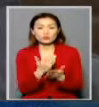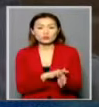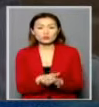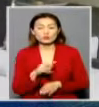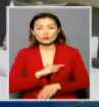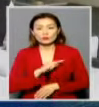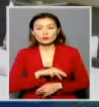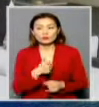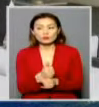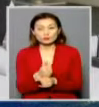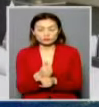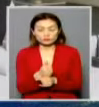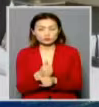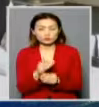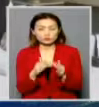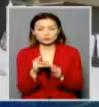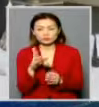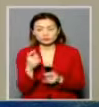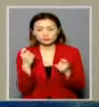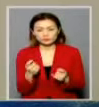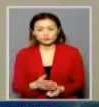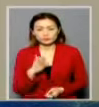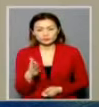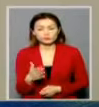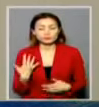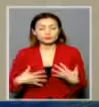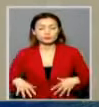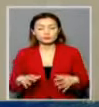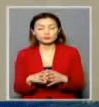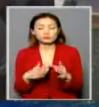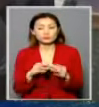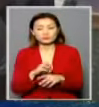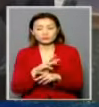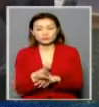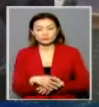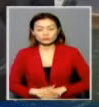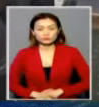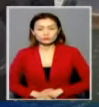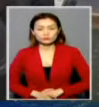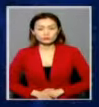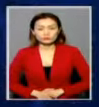жүзеге асуының басты мақсаты пәтер бағасын арзандату, әлеуметтік отбасыларды тұрғын үймен қамтамасыз ету.